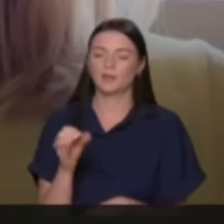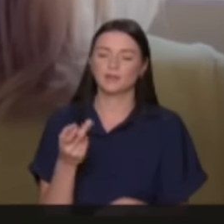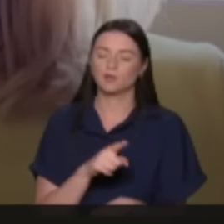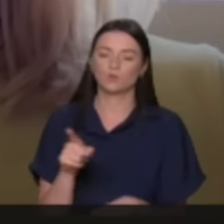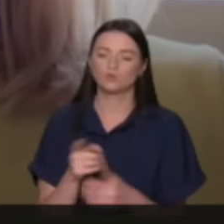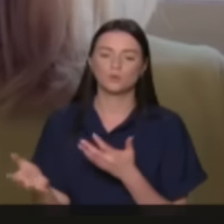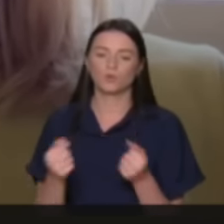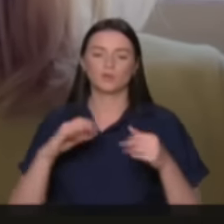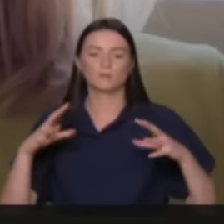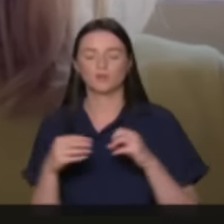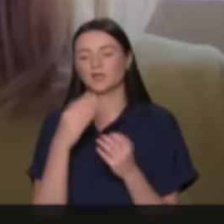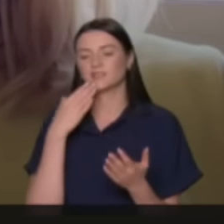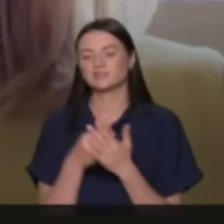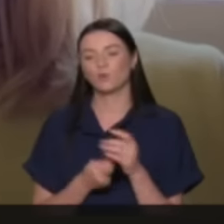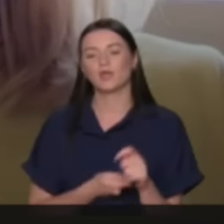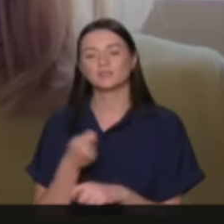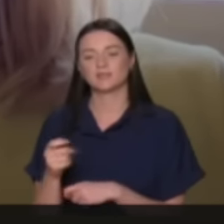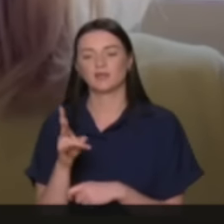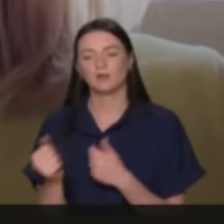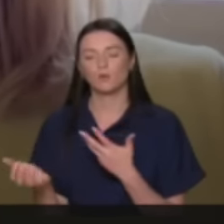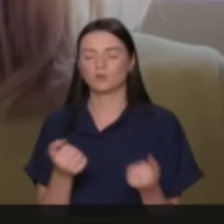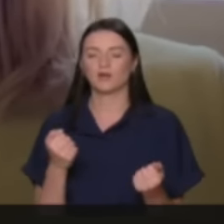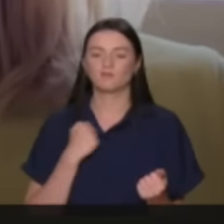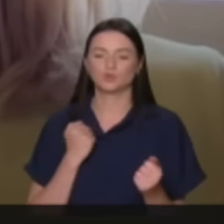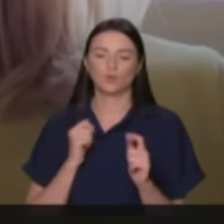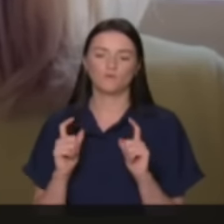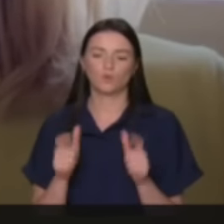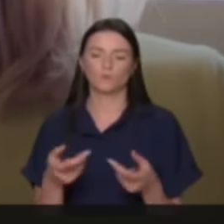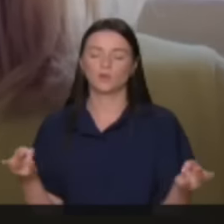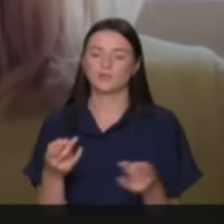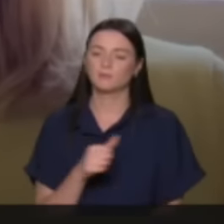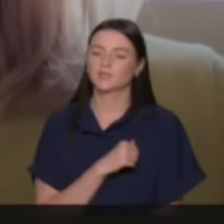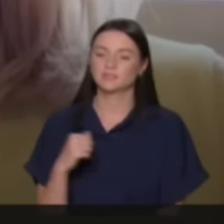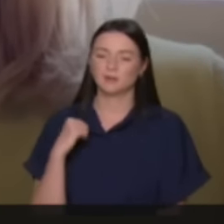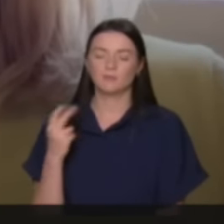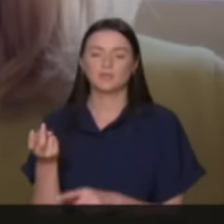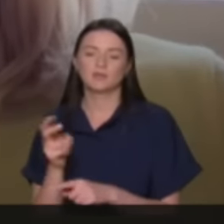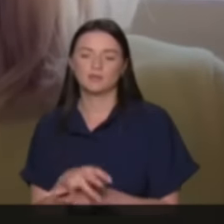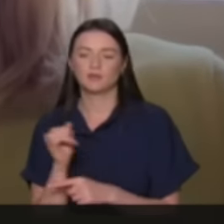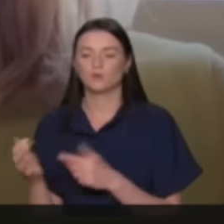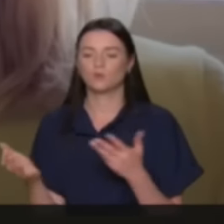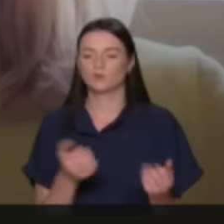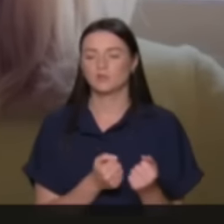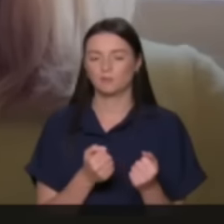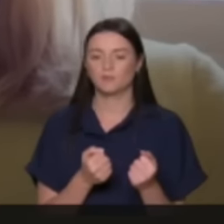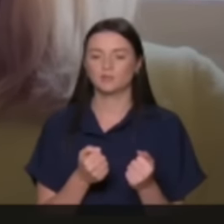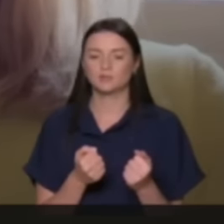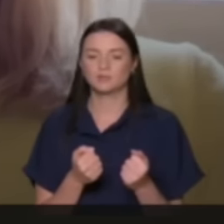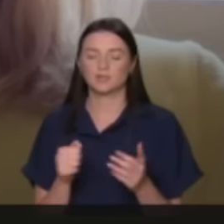отримати результати своєї заяви на отримання військового квитка, потрібно самостійно з'явитися і отримати під підпис цей